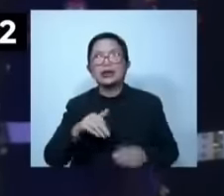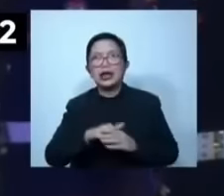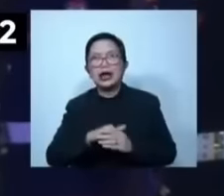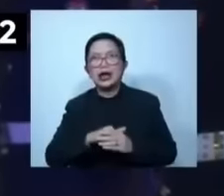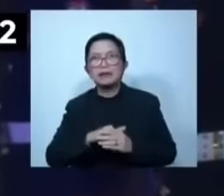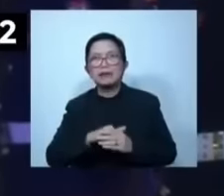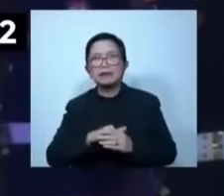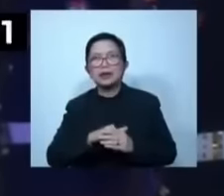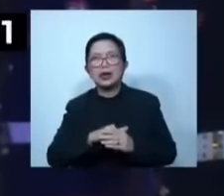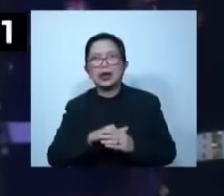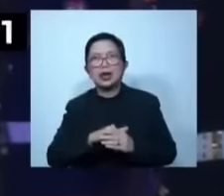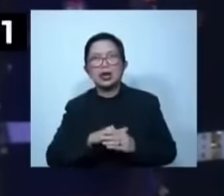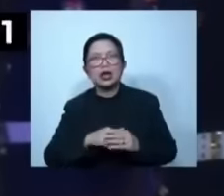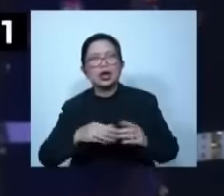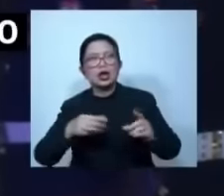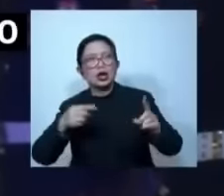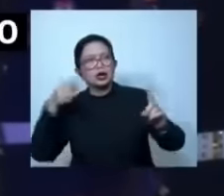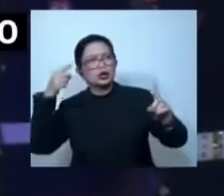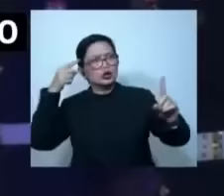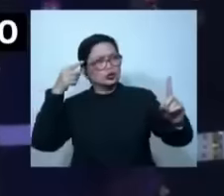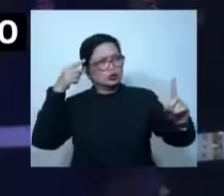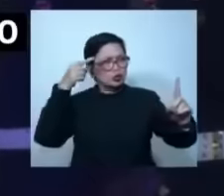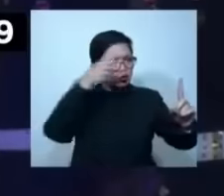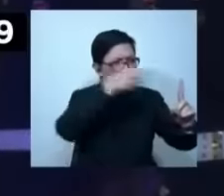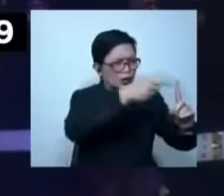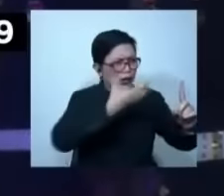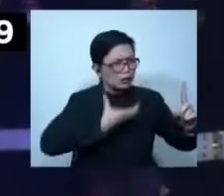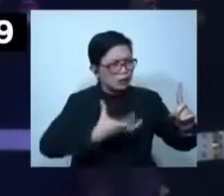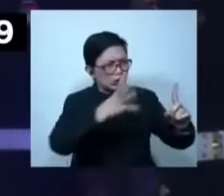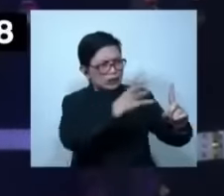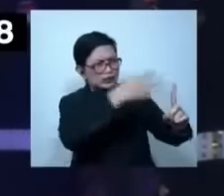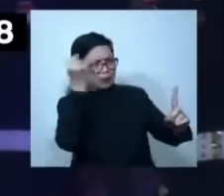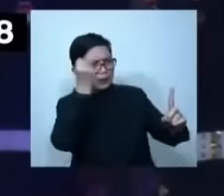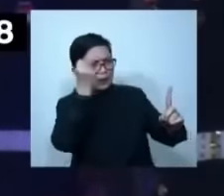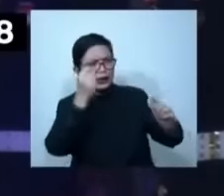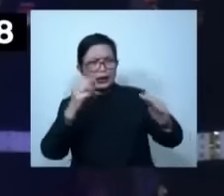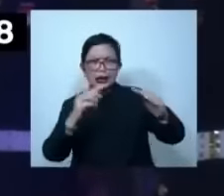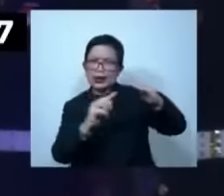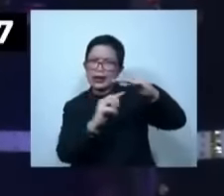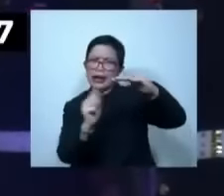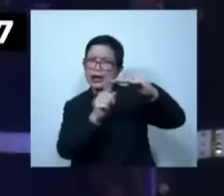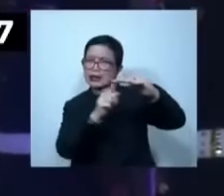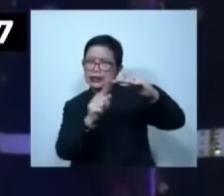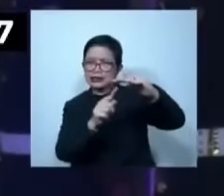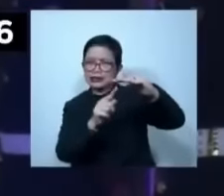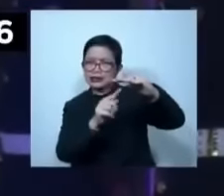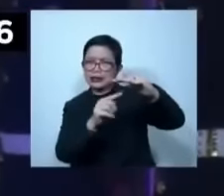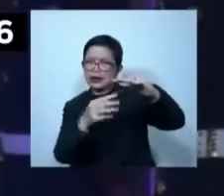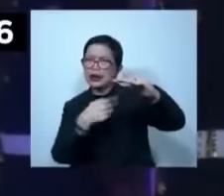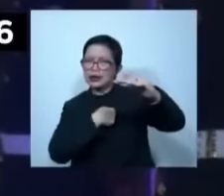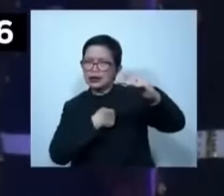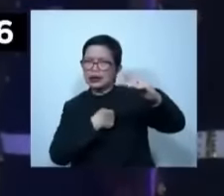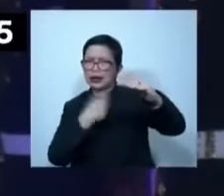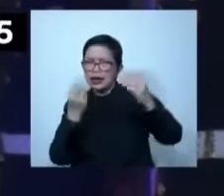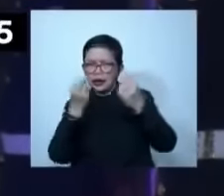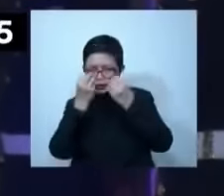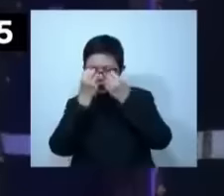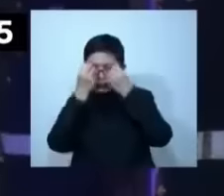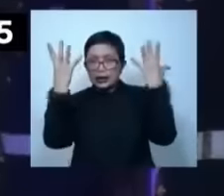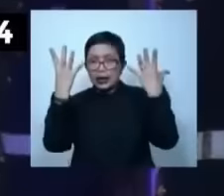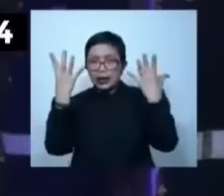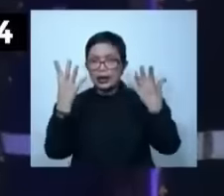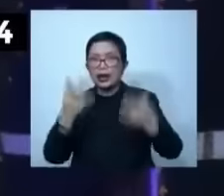kita, hal-hal ini ditaruh di paling atas. Kita sadar dan saya sadar sejak